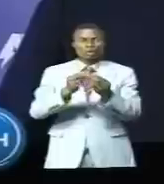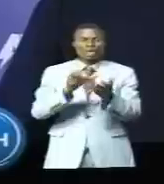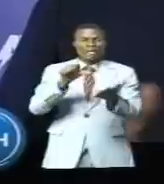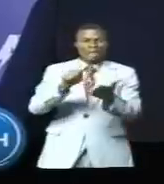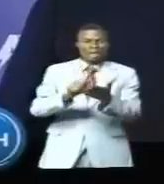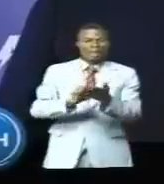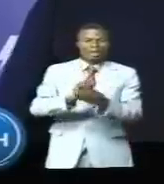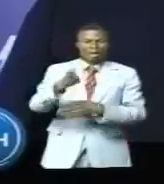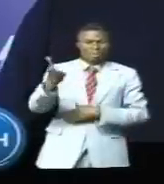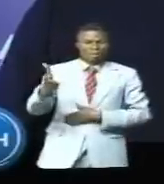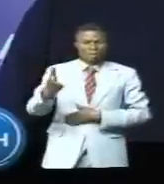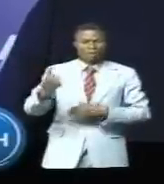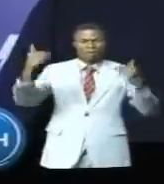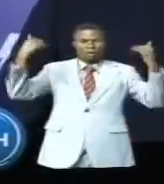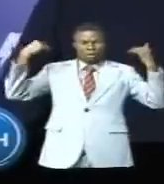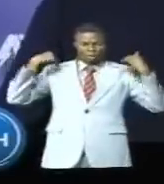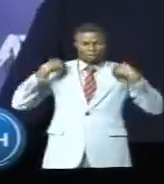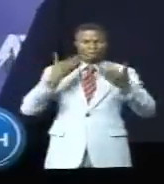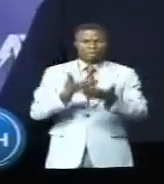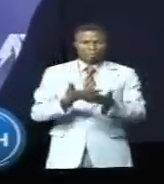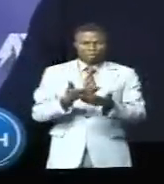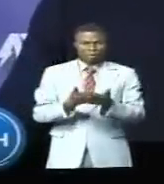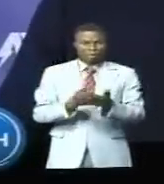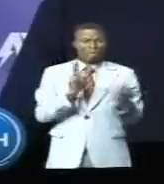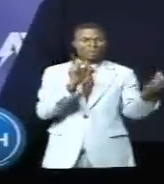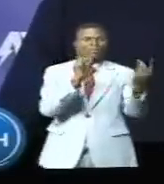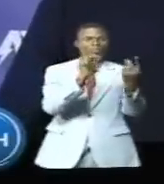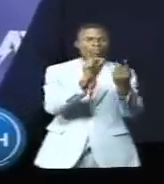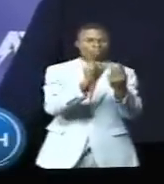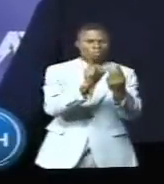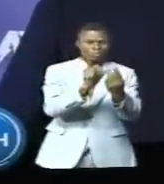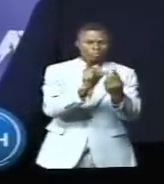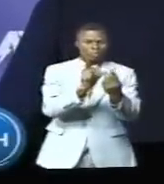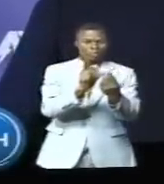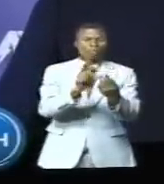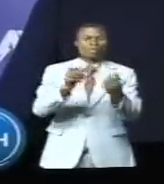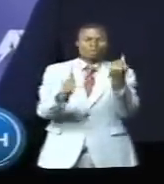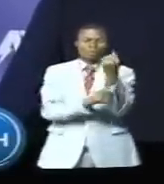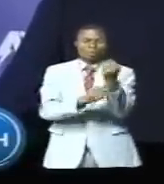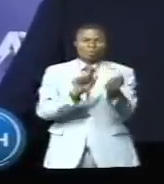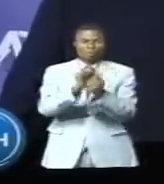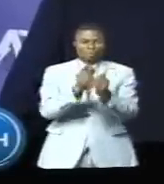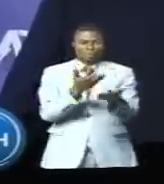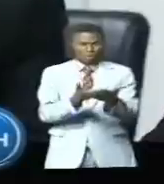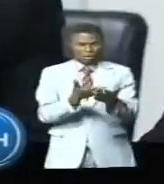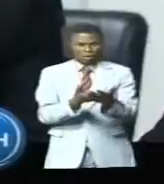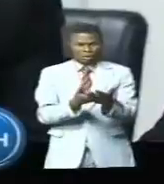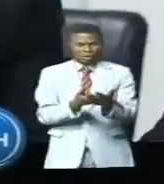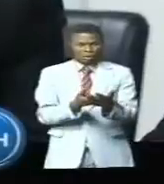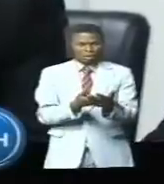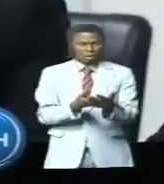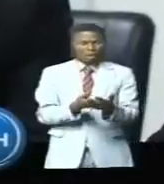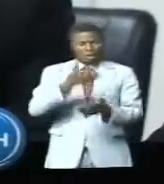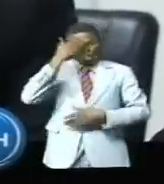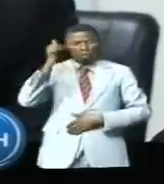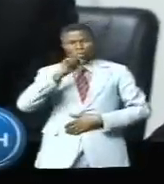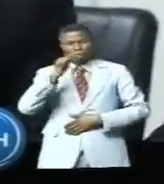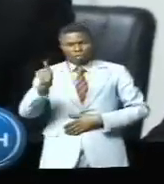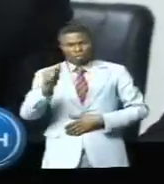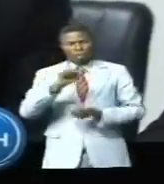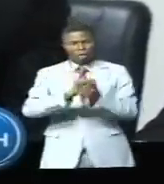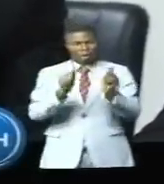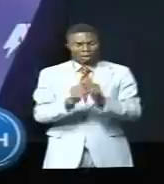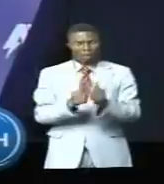correspondance. L'autorité de régulation a rencontré ces différentes préoccupations et cela augure des